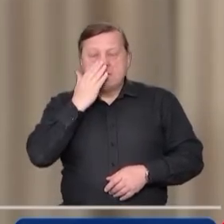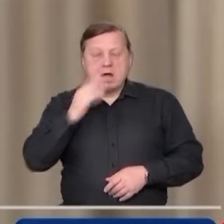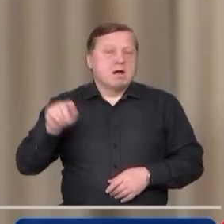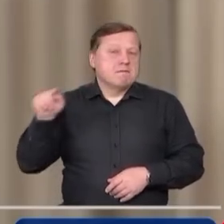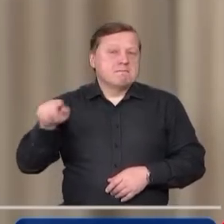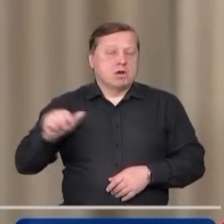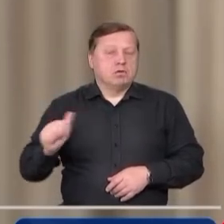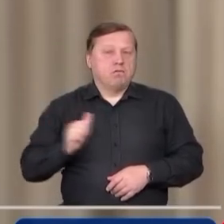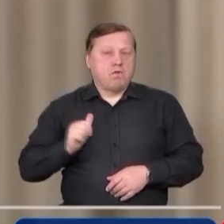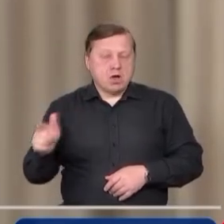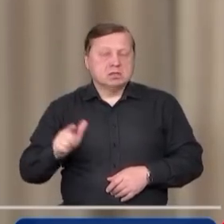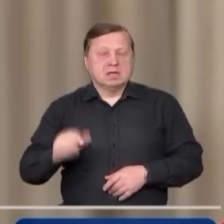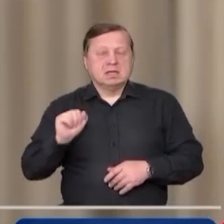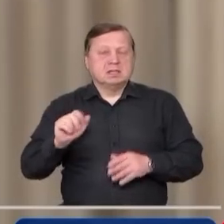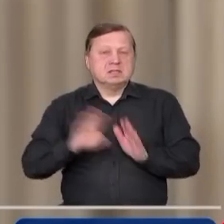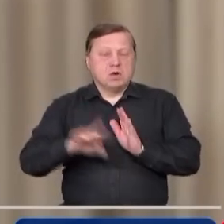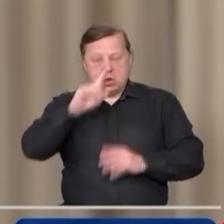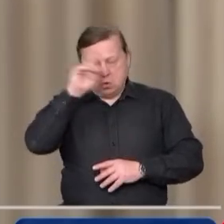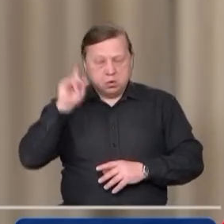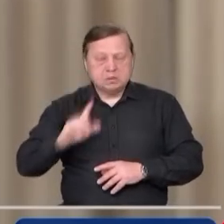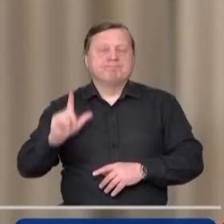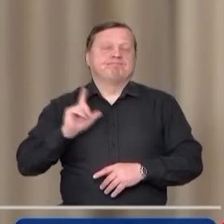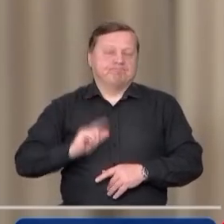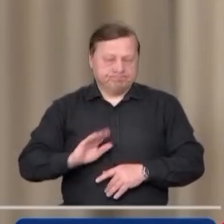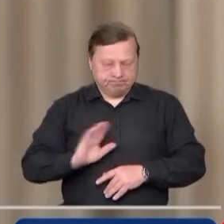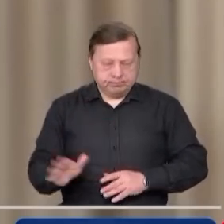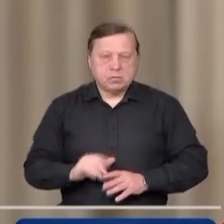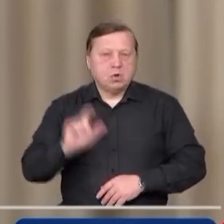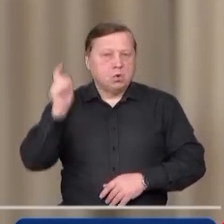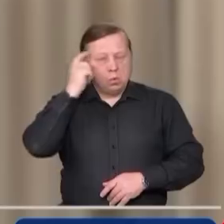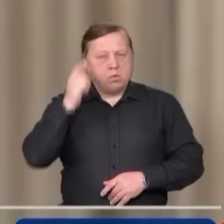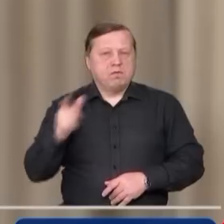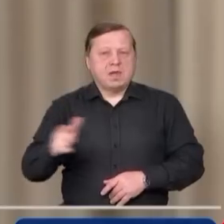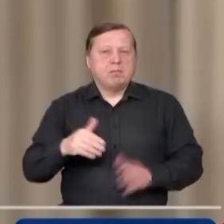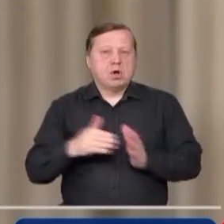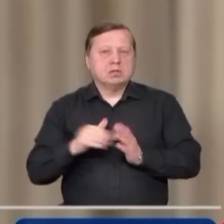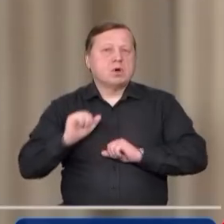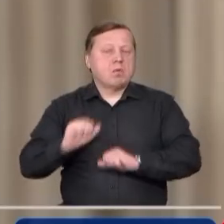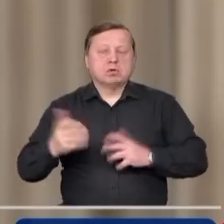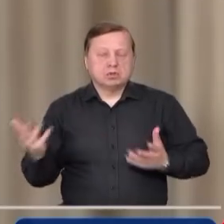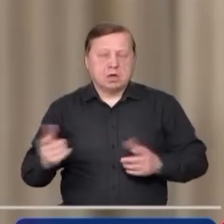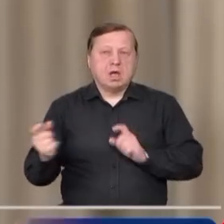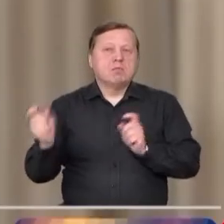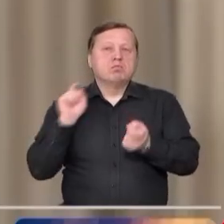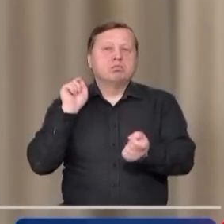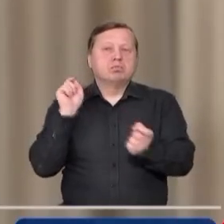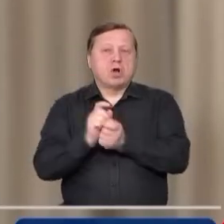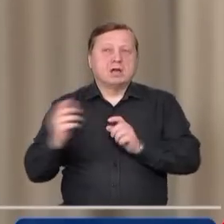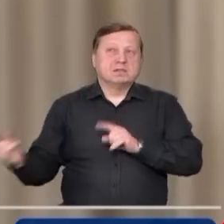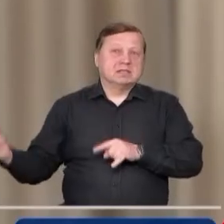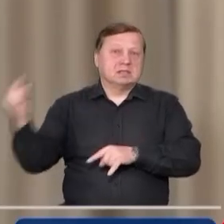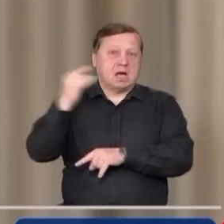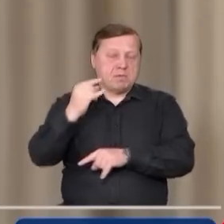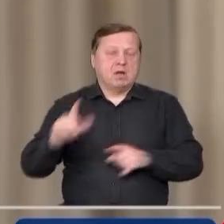konfrontują się żołnierze i cywile. Główne potrzeby obrony Ukrainy to obrona przeciwlotnicza i